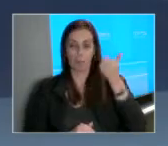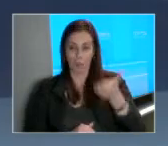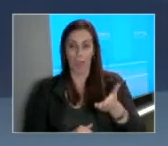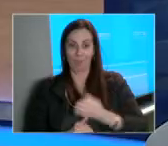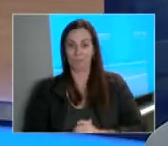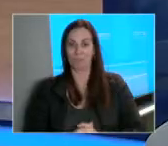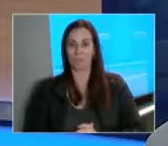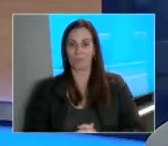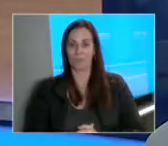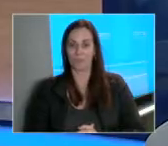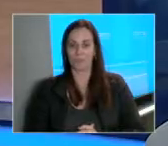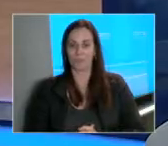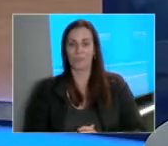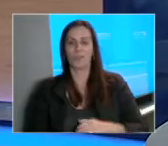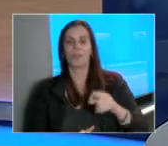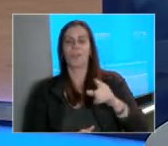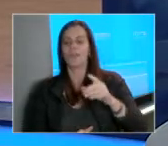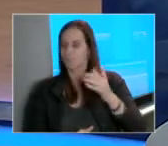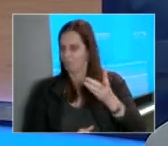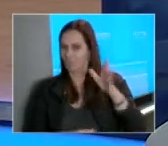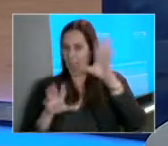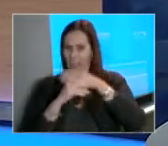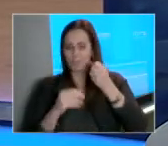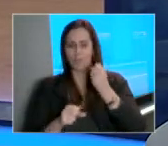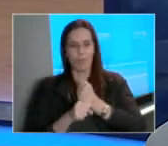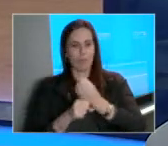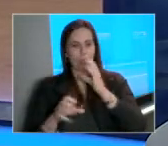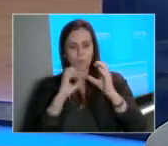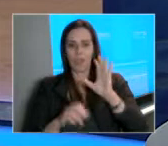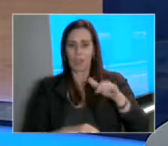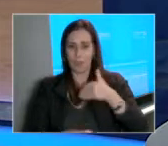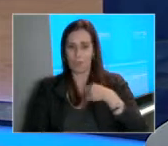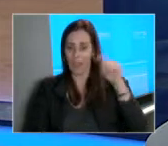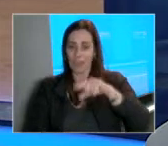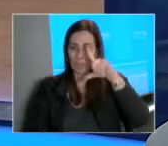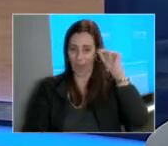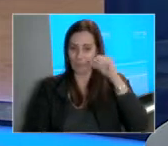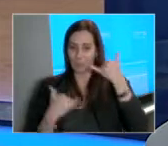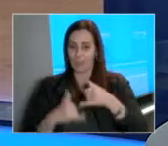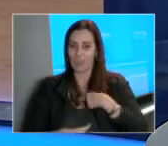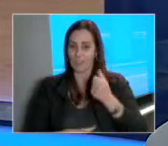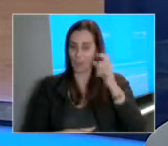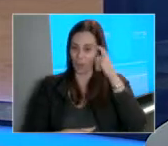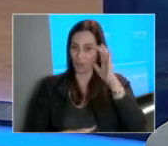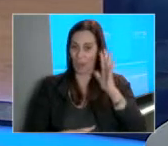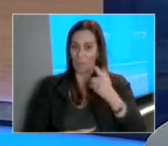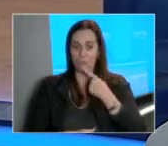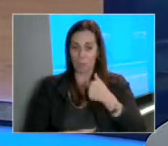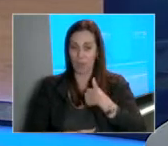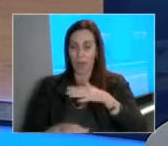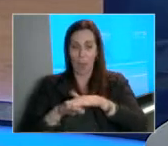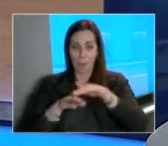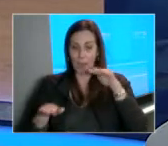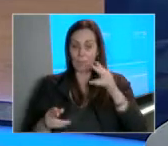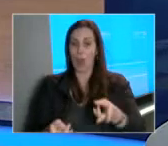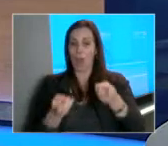איתנו. אורלי רפפורט, אשת תקשורת, ערב טוב. נעים מאוד, ערב טוב. אני גם הגעתי מתל אביב עכשיו, אני קצת חוששת אחרי מה שאמרו לי כאן על